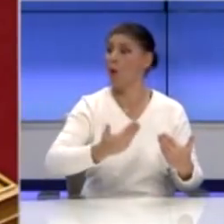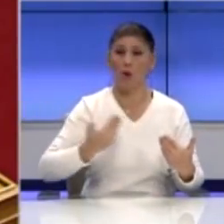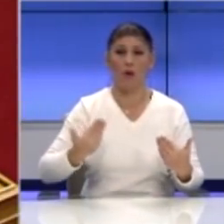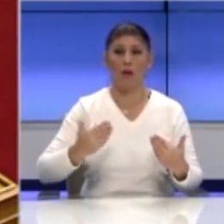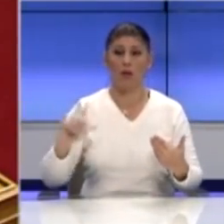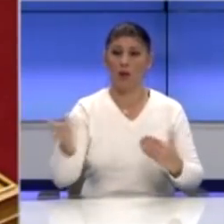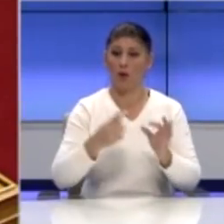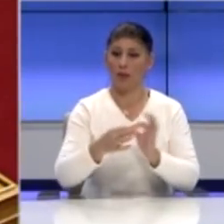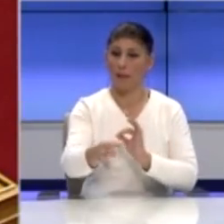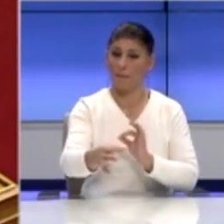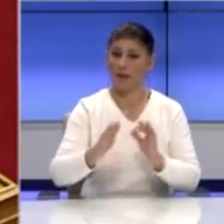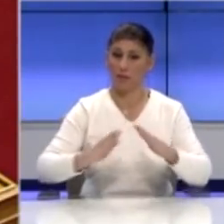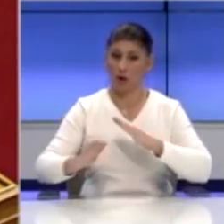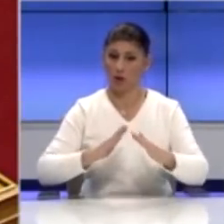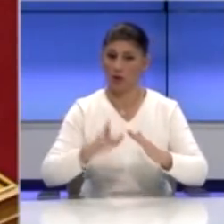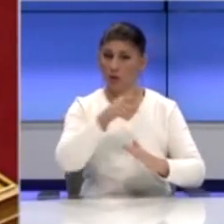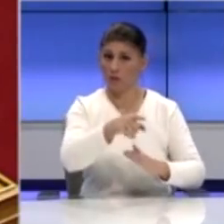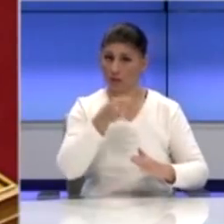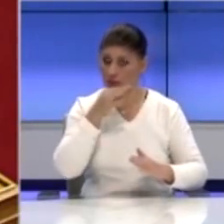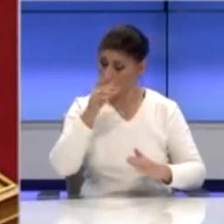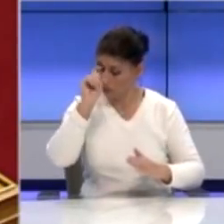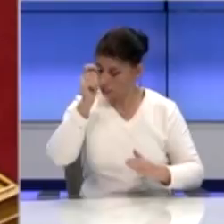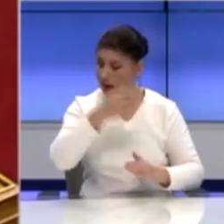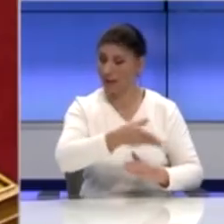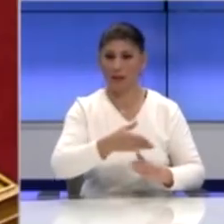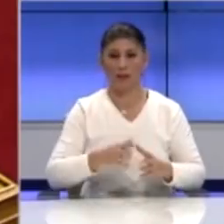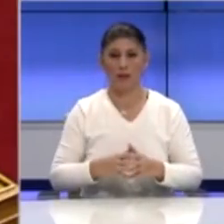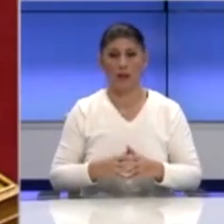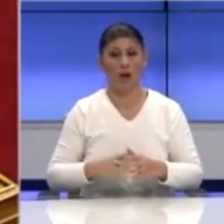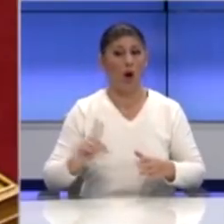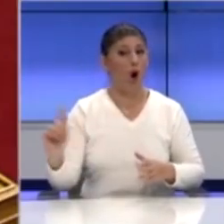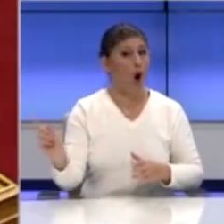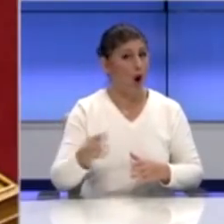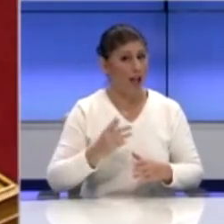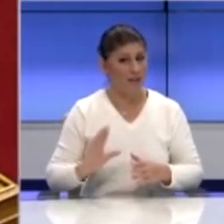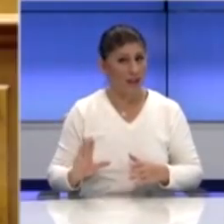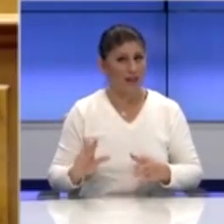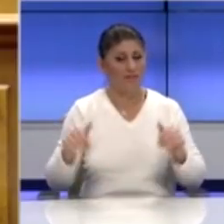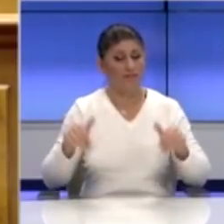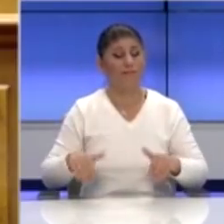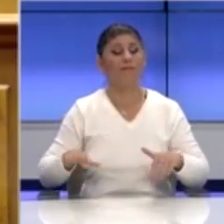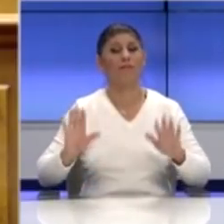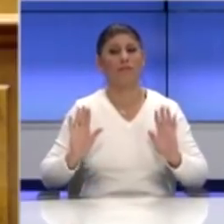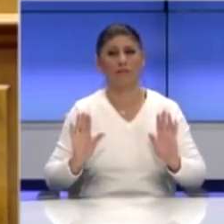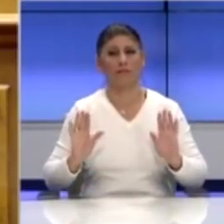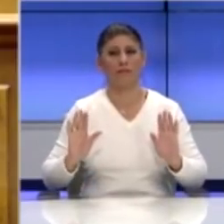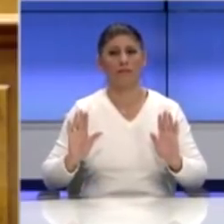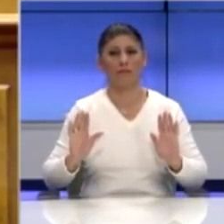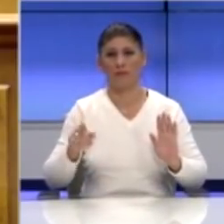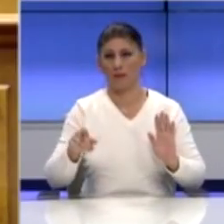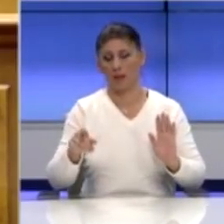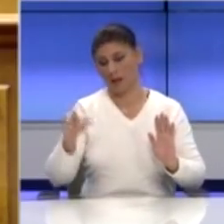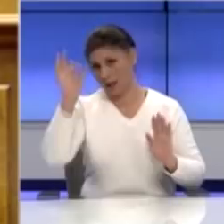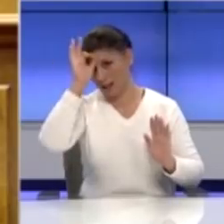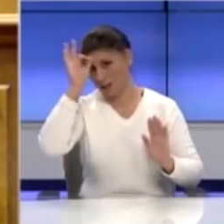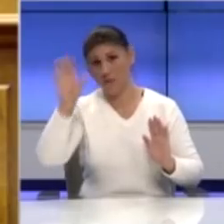τα μέτρα προστασίας, όπως εσείς οι ίδιοι παραδεχτήκατε, όλα αυτά δηλαδή που δεν τηρούσαν οι δυνάμεις